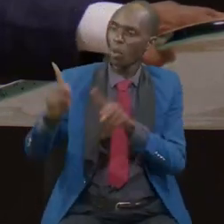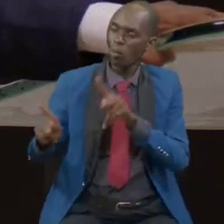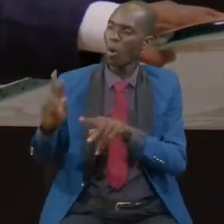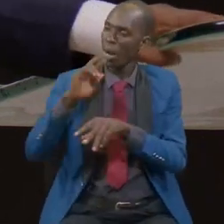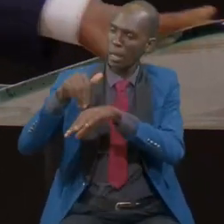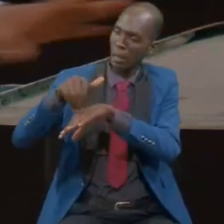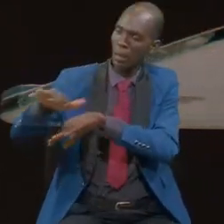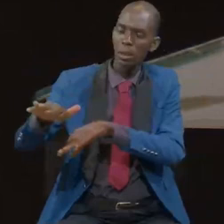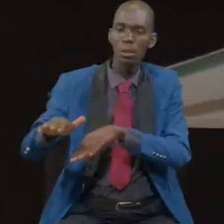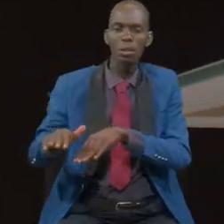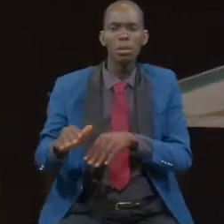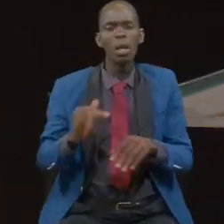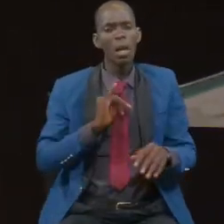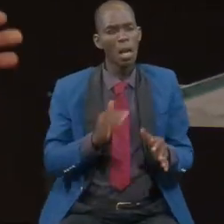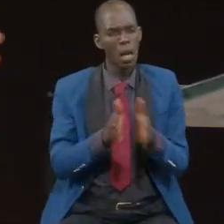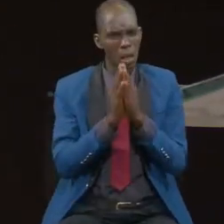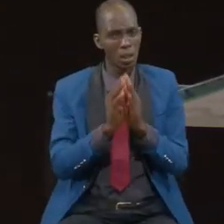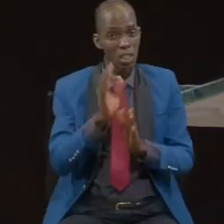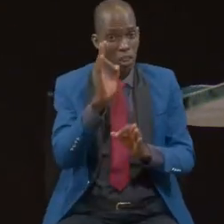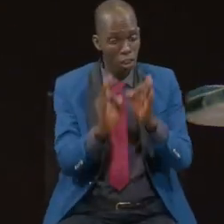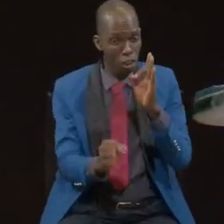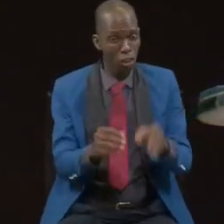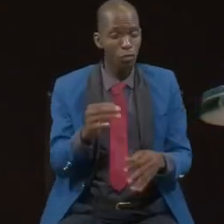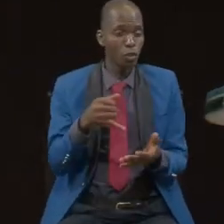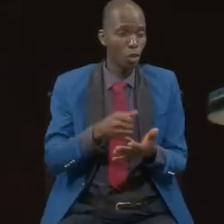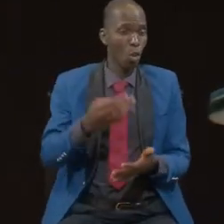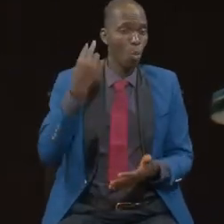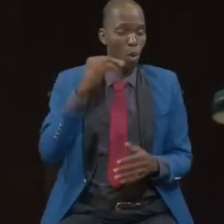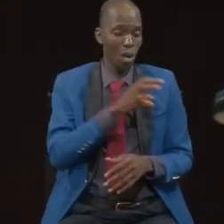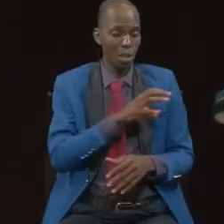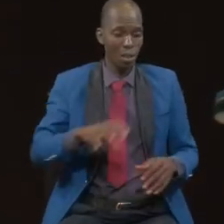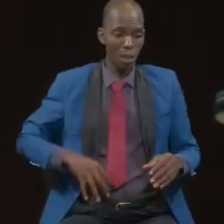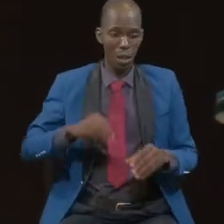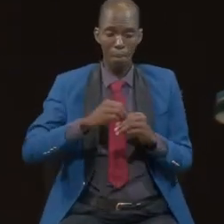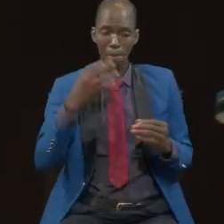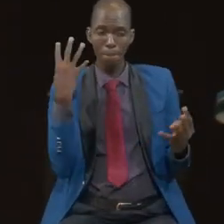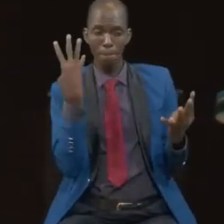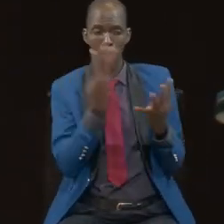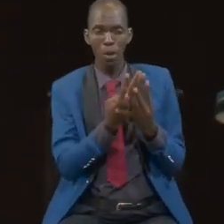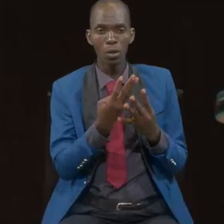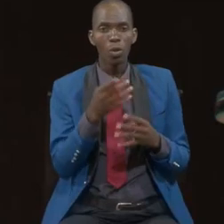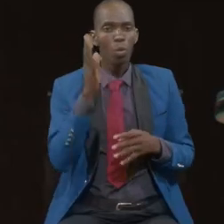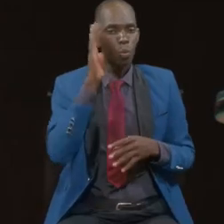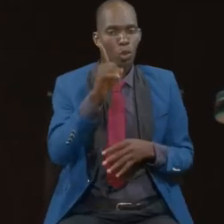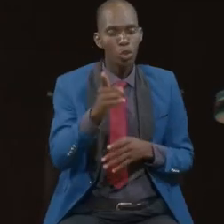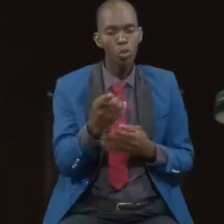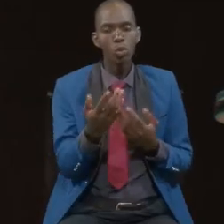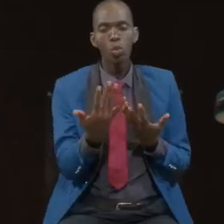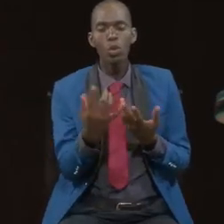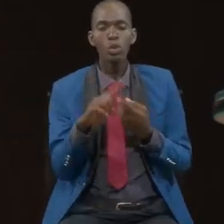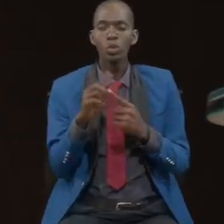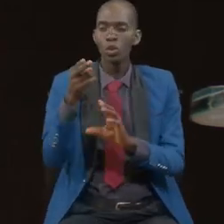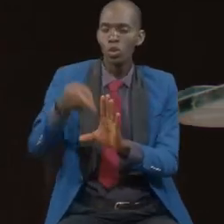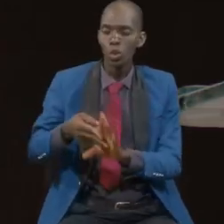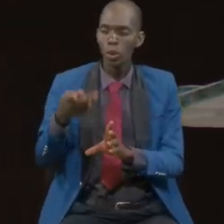à la prison. Mais en prison, à la prison. Mais vous savez que la personne là est emprisonnée. Il est là tout seul. Est-ce